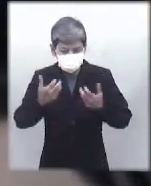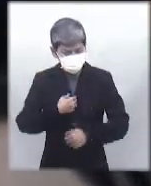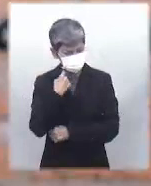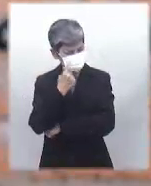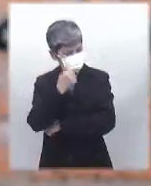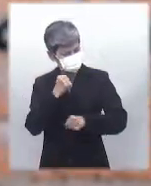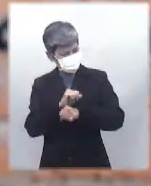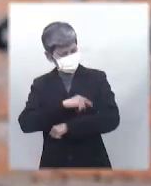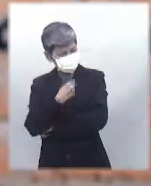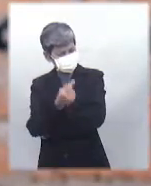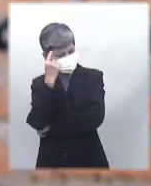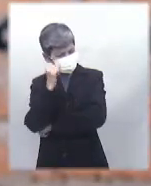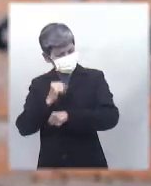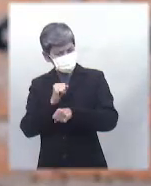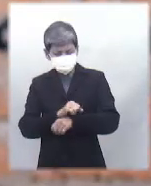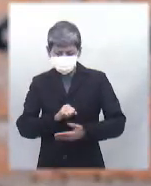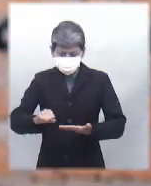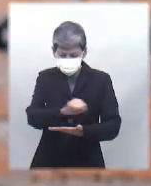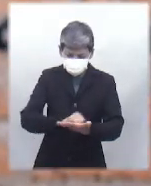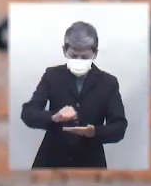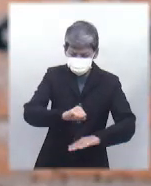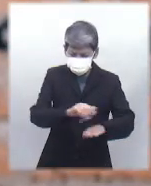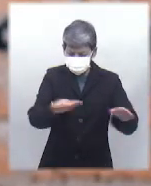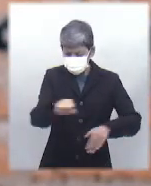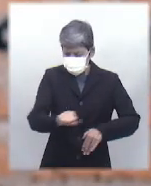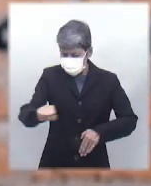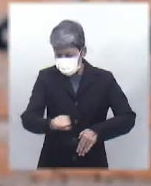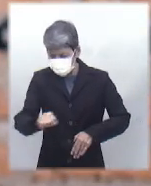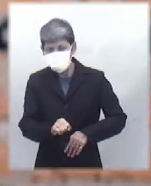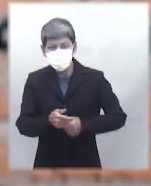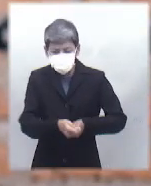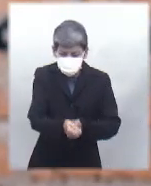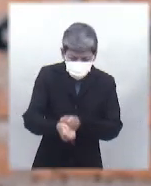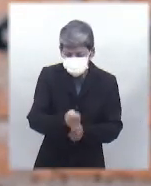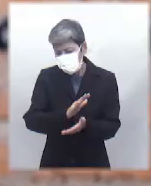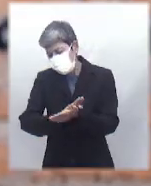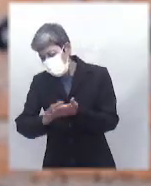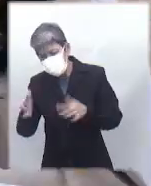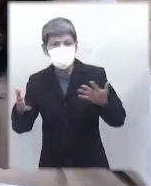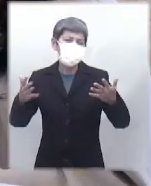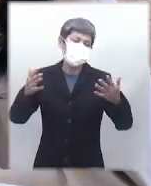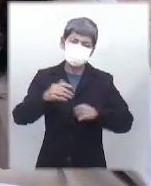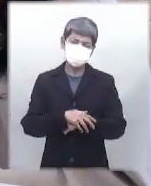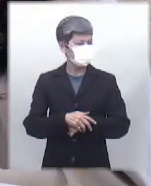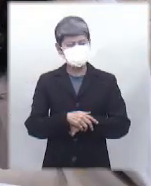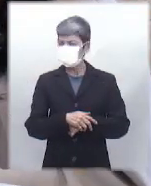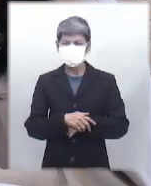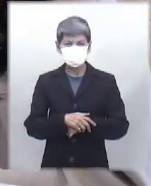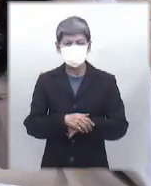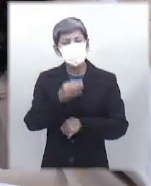หนักเลยเนี่ยมือก็เกร็งจะทำอะไรเช็ดโต๊ะก็ยังไม่เกลี้ยงเลยใช่ไหมล้างห้องน้ำก็ใหม่เกลี้ยงแล้วก็